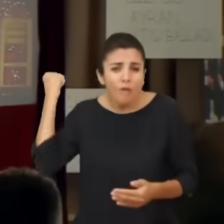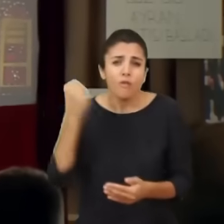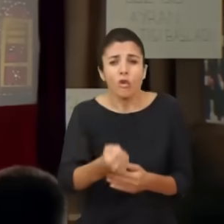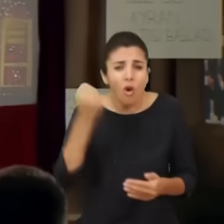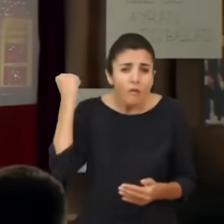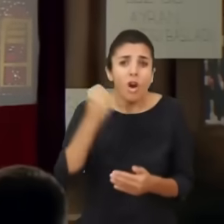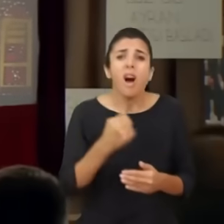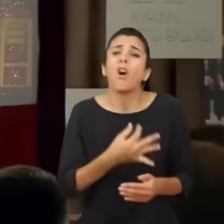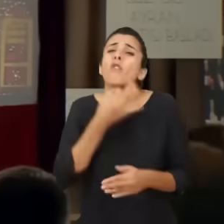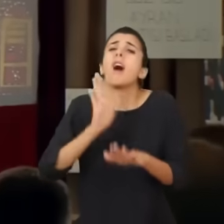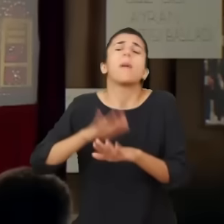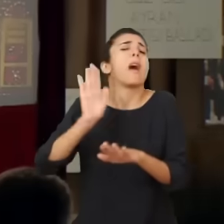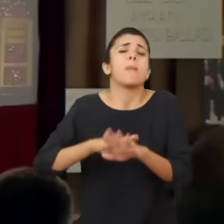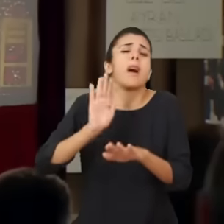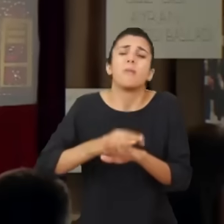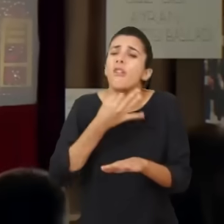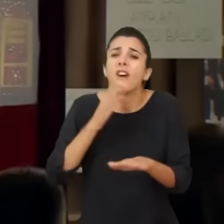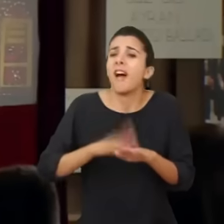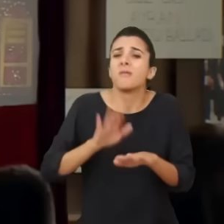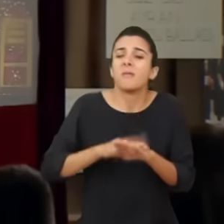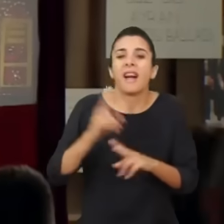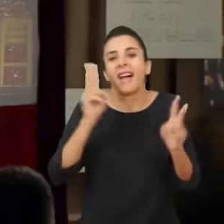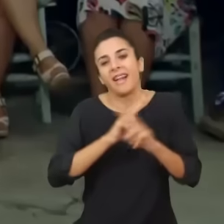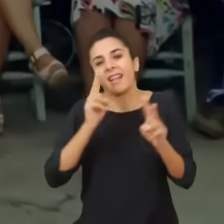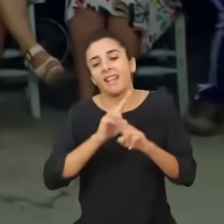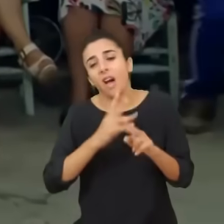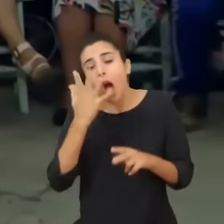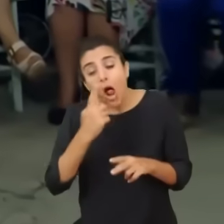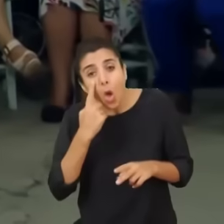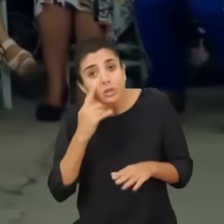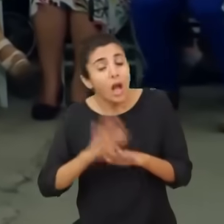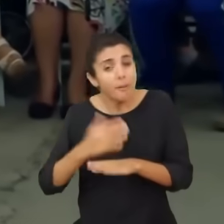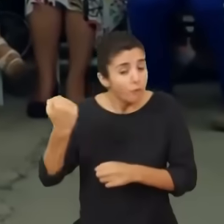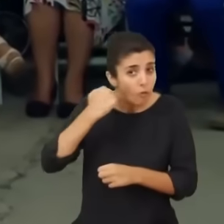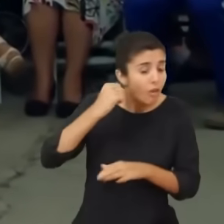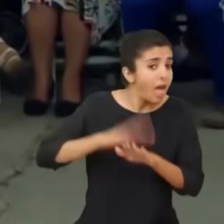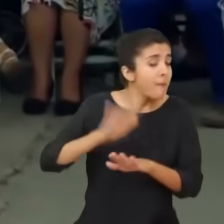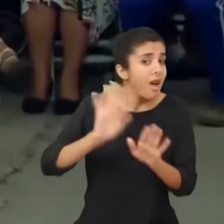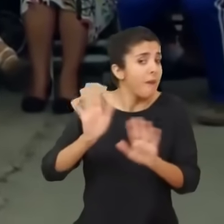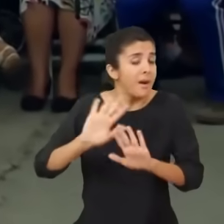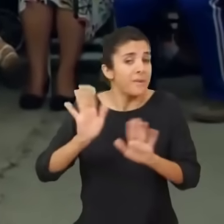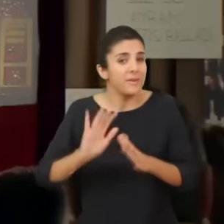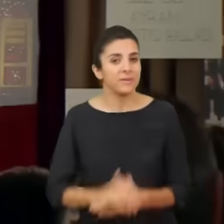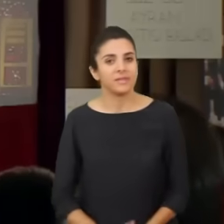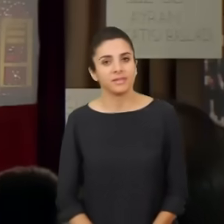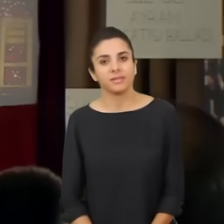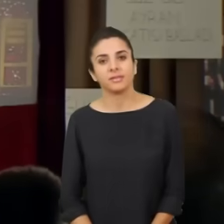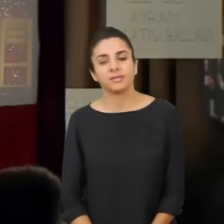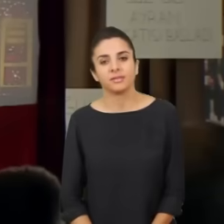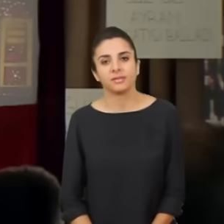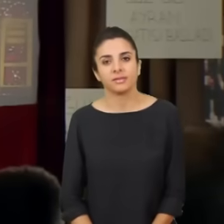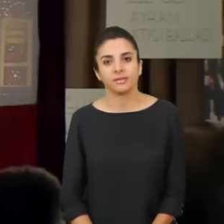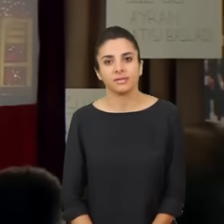Aman Karagöz'üm dur yapma. Ya Hacivat dur ya, sakalımı çekme. Ya Karagöz'üm aman dur yapma ya. Allah, hop balacım